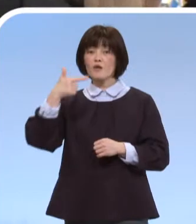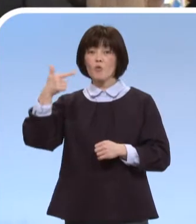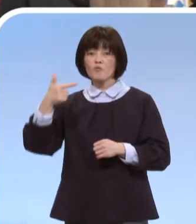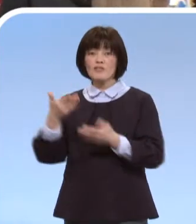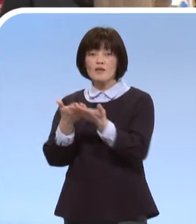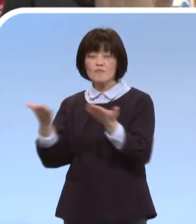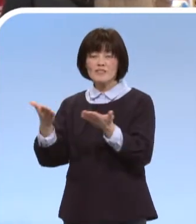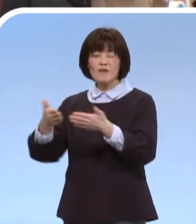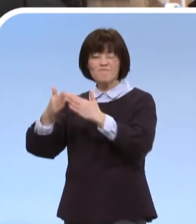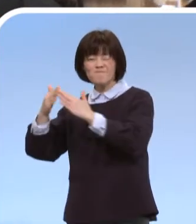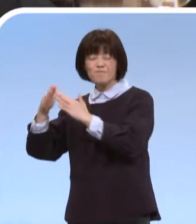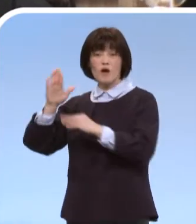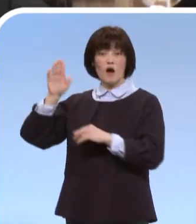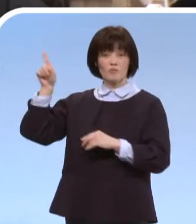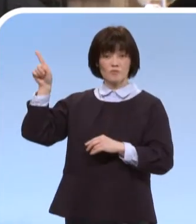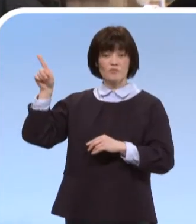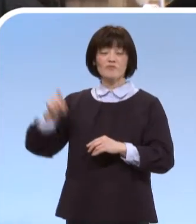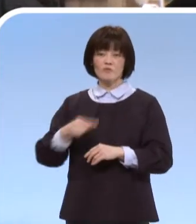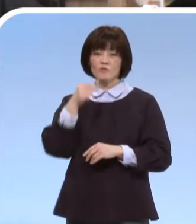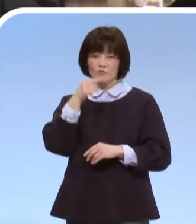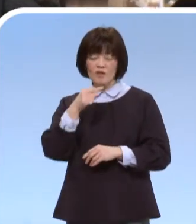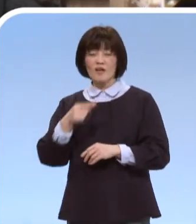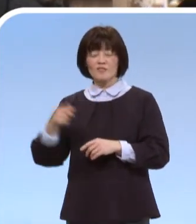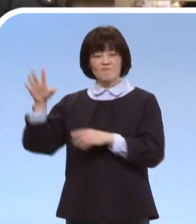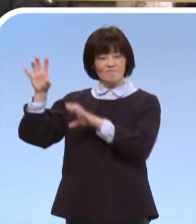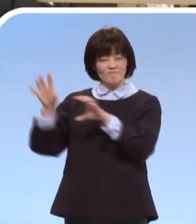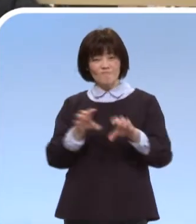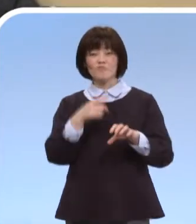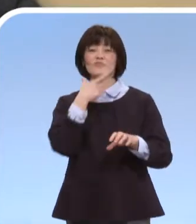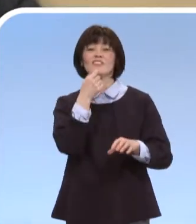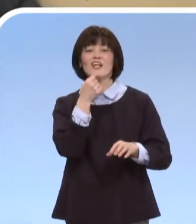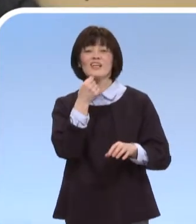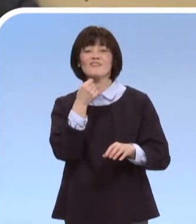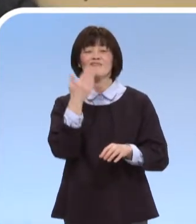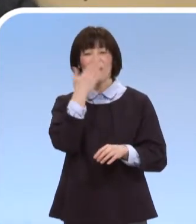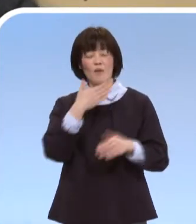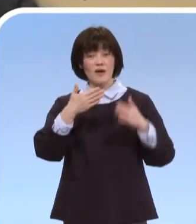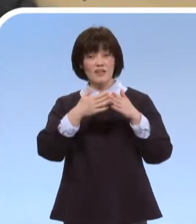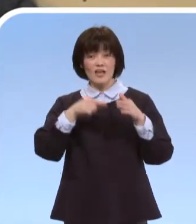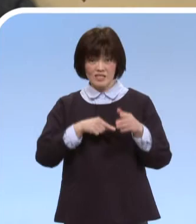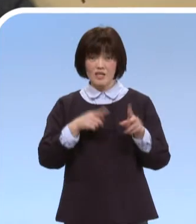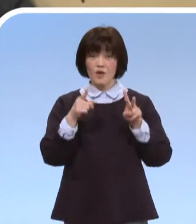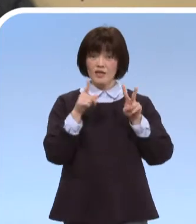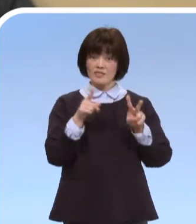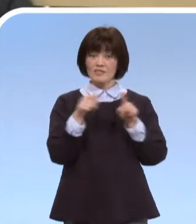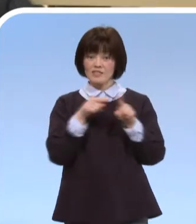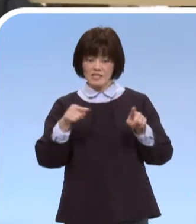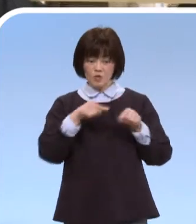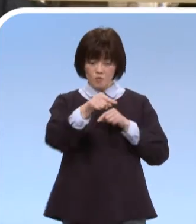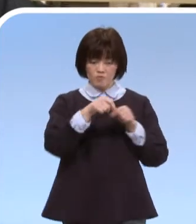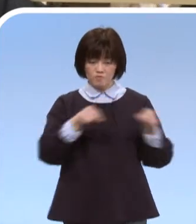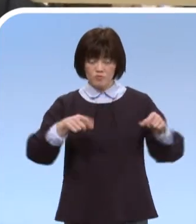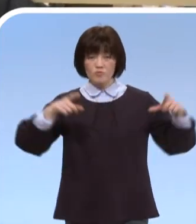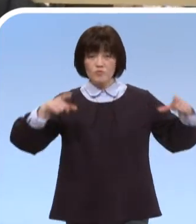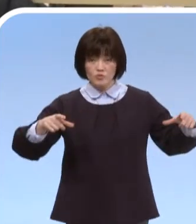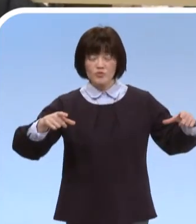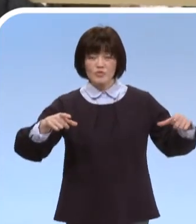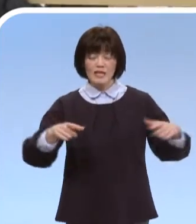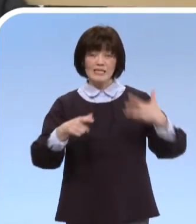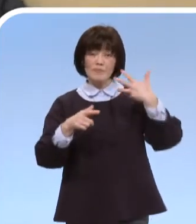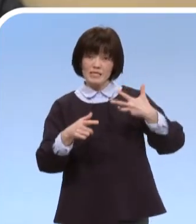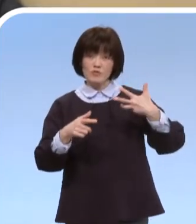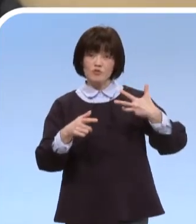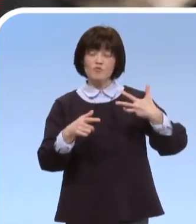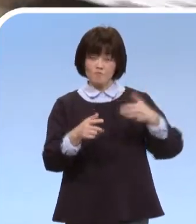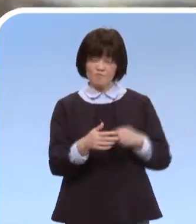僕は尼崎をなんとかロンドンにしたいと思ってるんで、 素敵、 チャリティーショップが半径2キロ圏内で8軒行けば密度的にロンドンと一